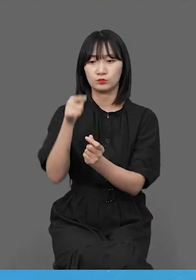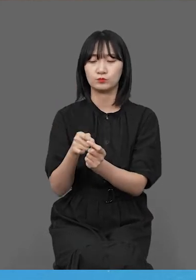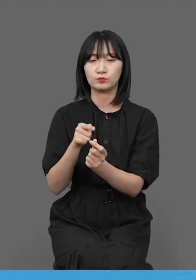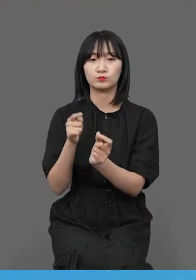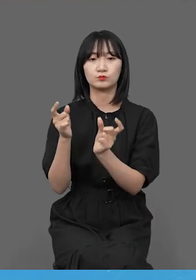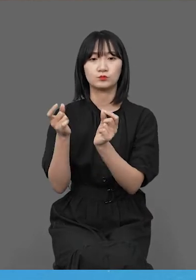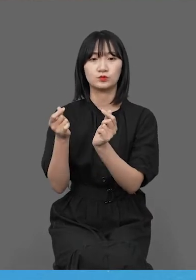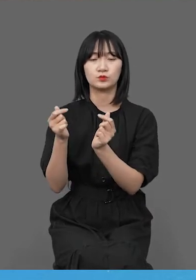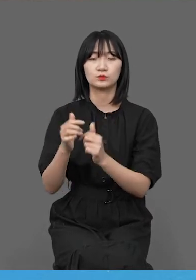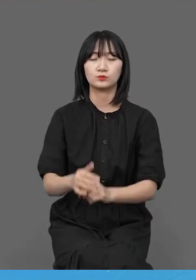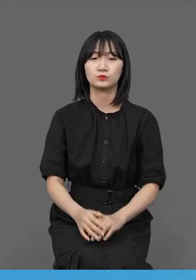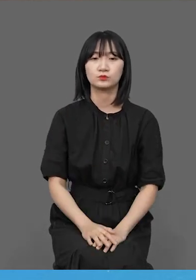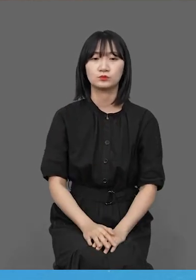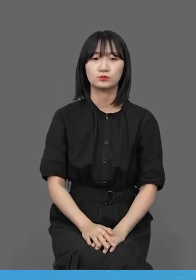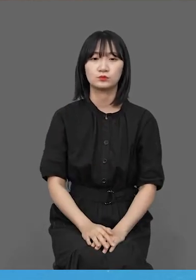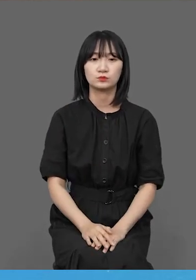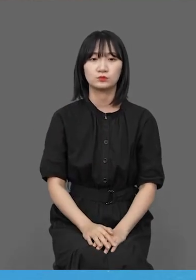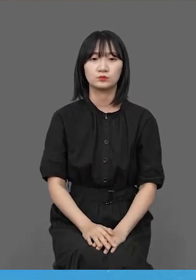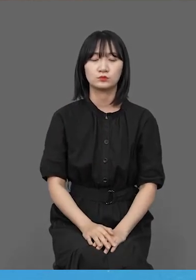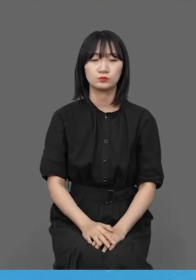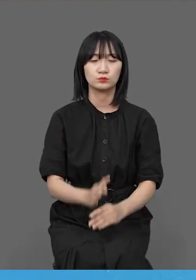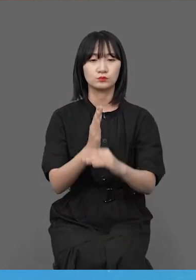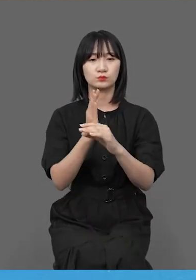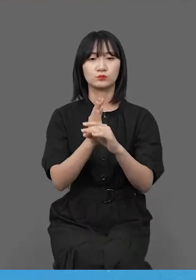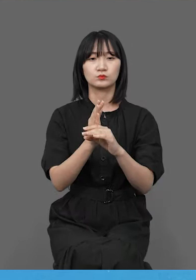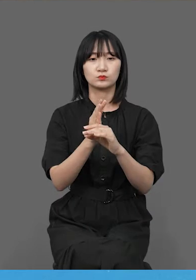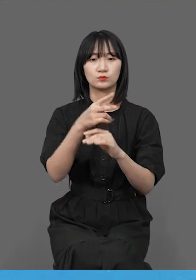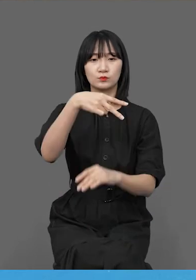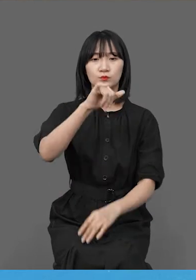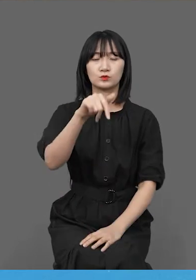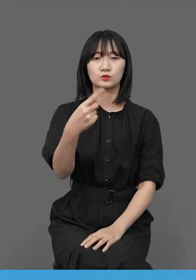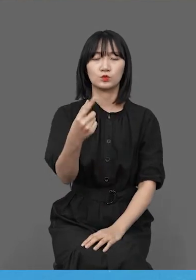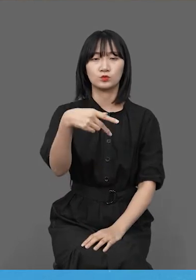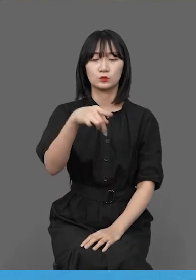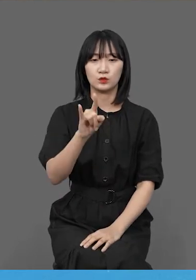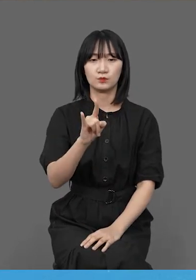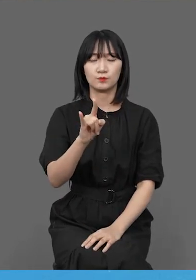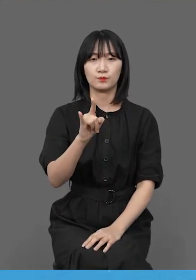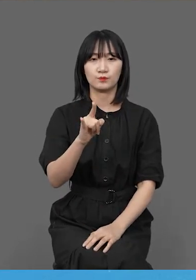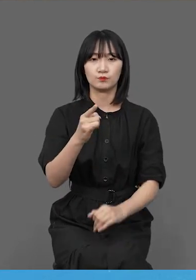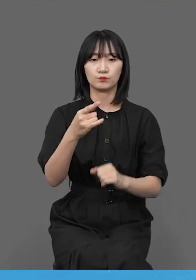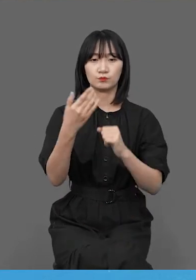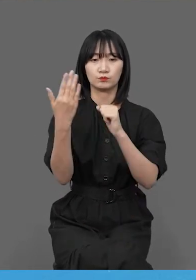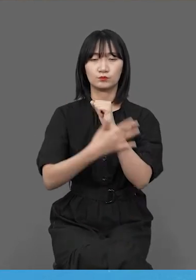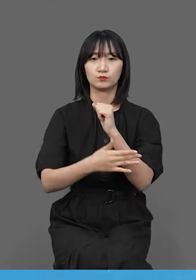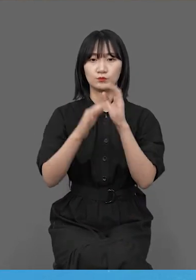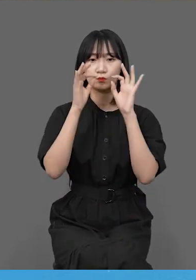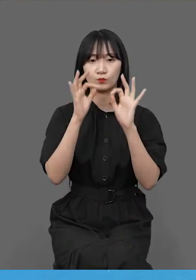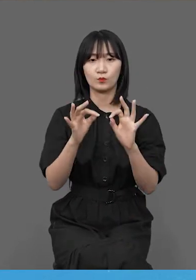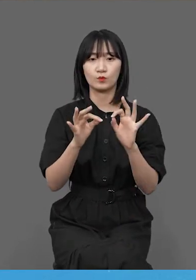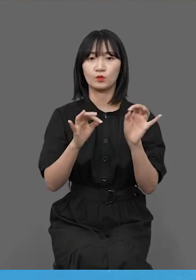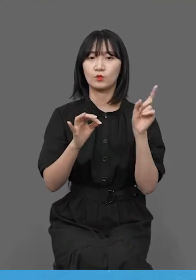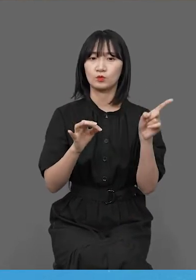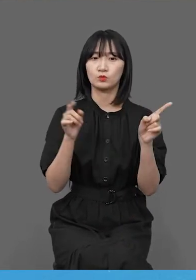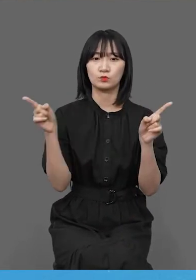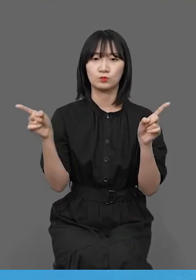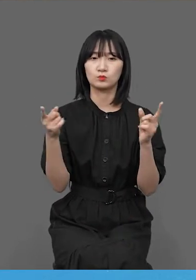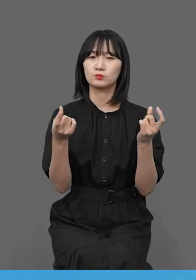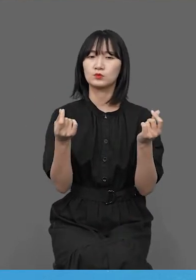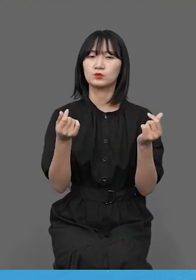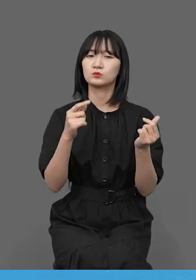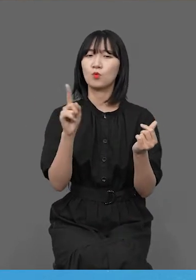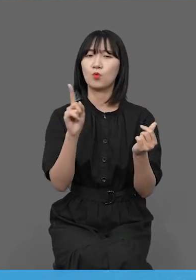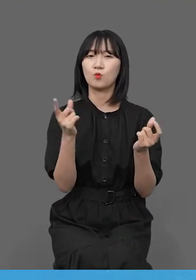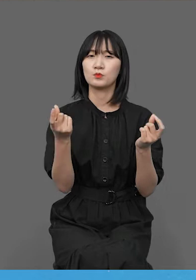있고요. 근데 가운데 있는 시조새 화석의 그 깃털을 보면은 왼쪽을 닮았나요? 오른쪽을